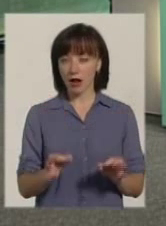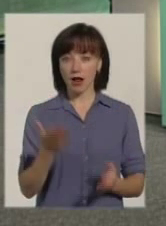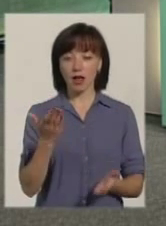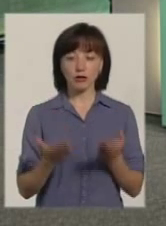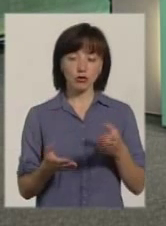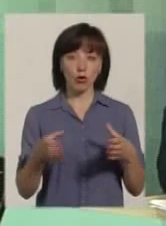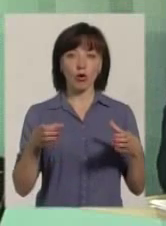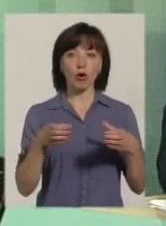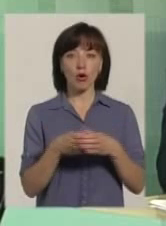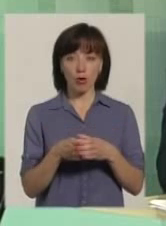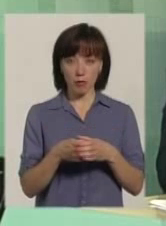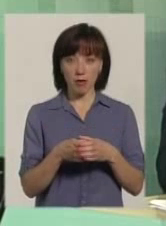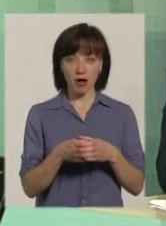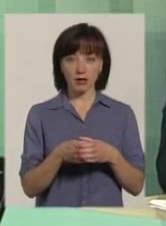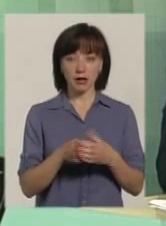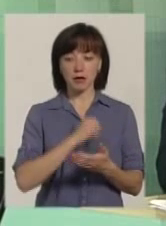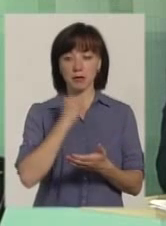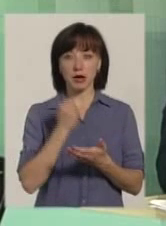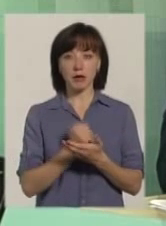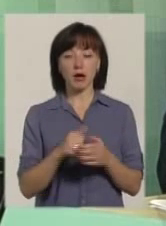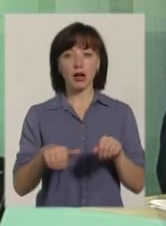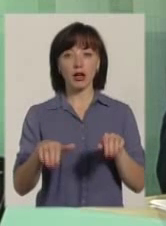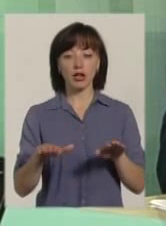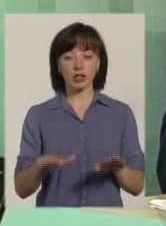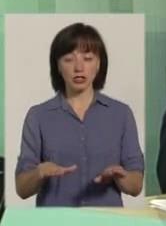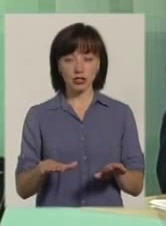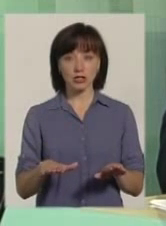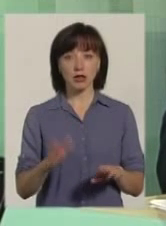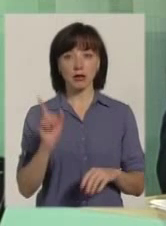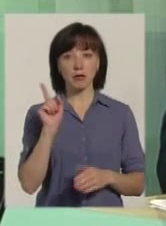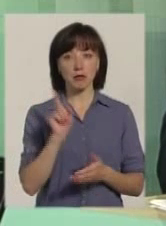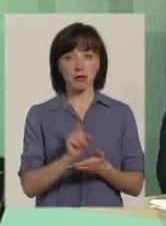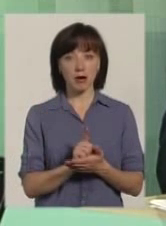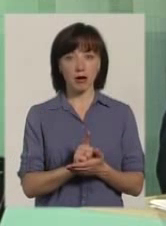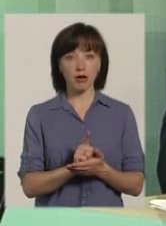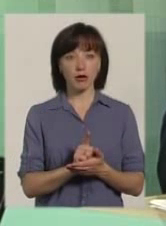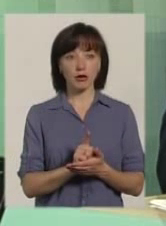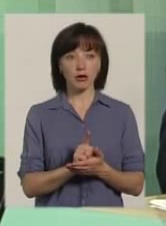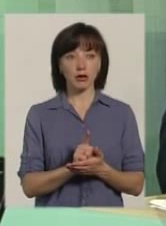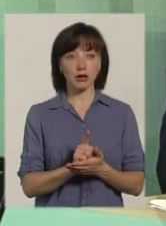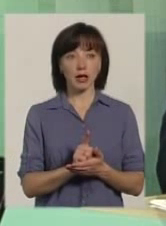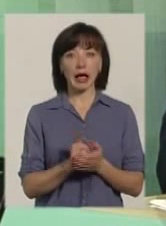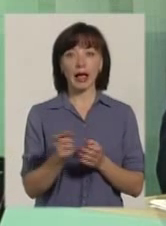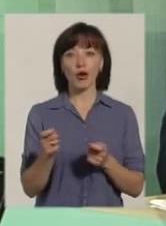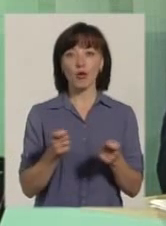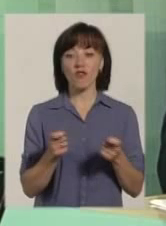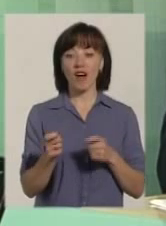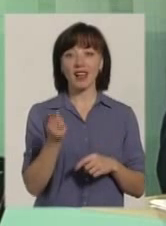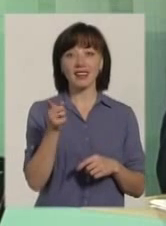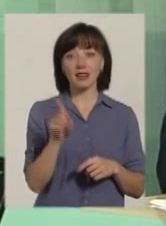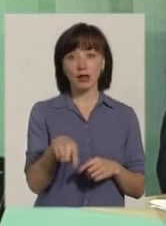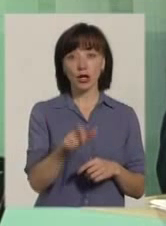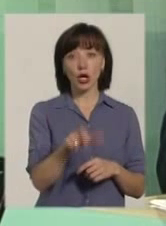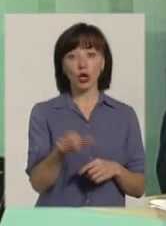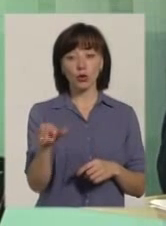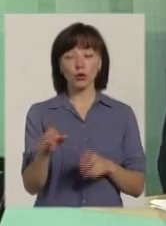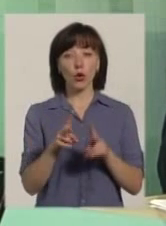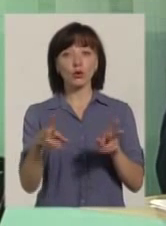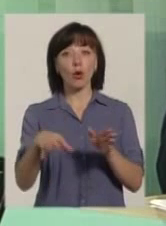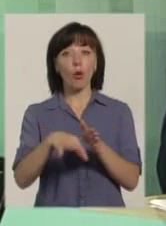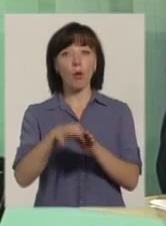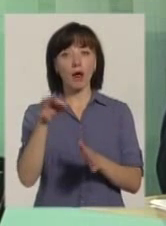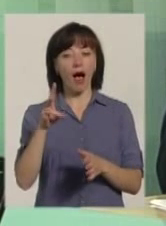громада приймає рішення тут нанизу, то мають нею управляти і керувати ті люди, які нею обрані, а